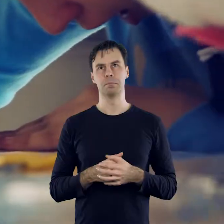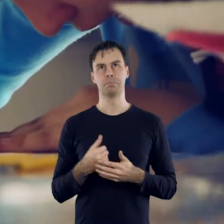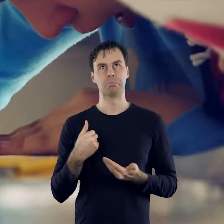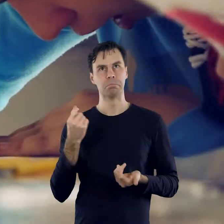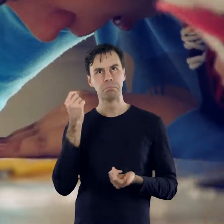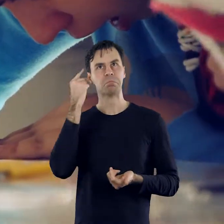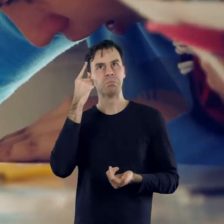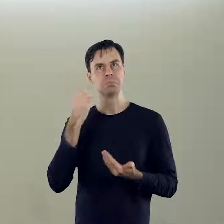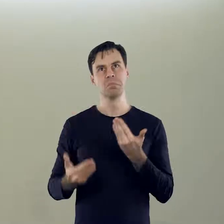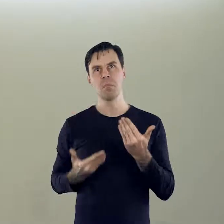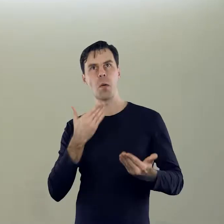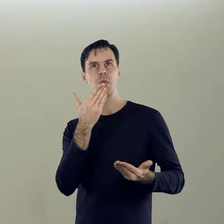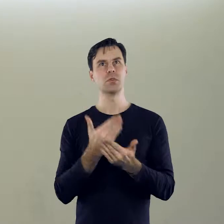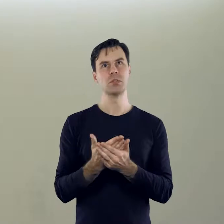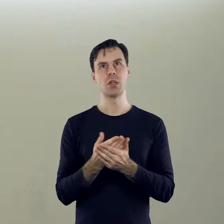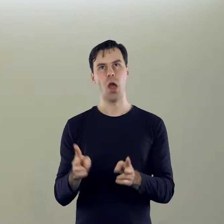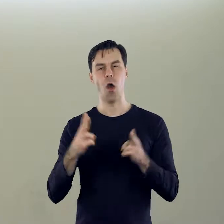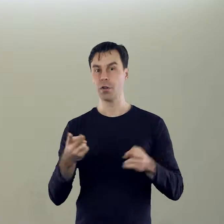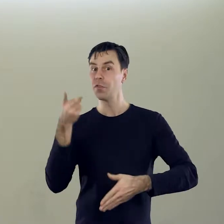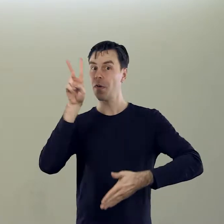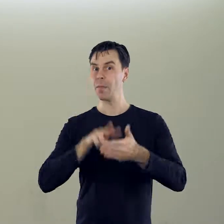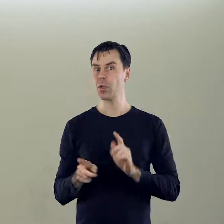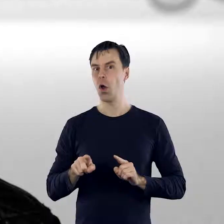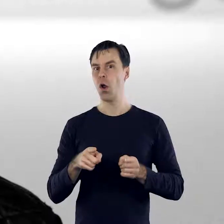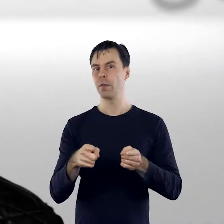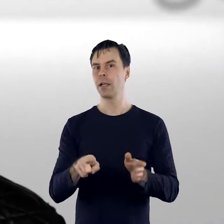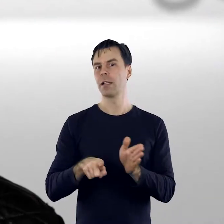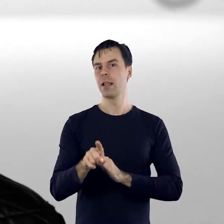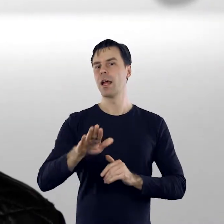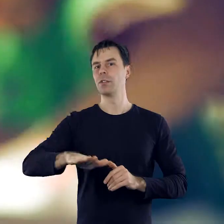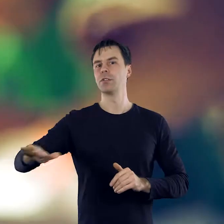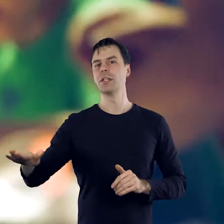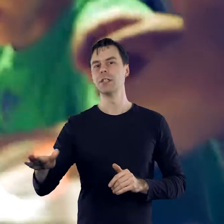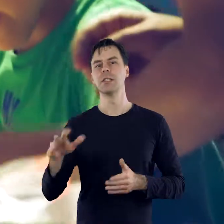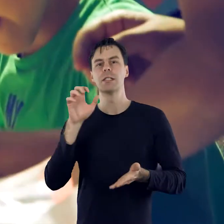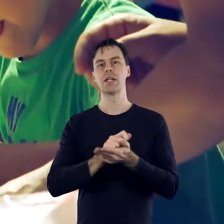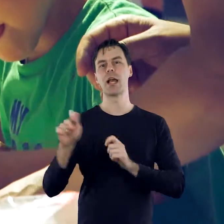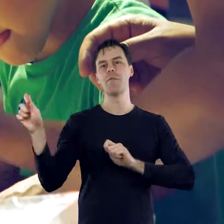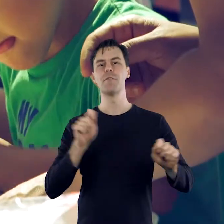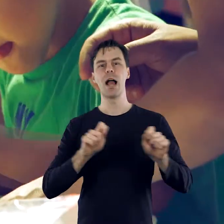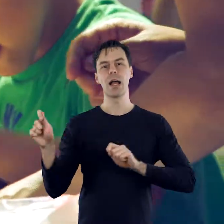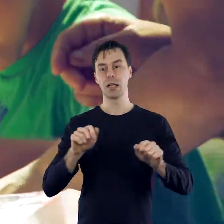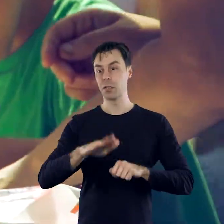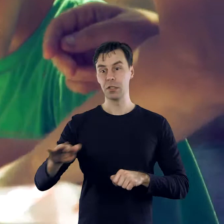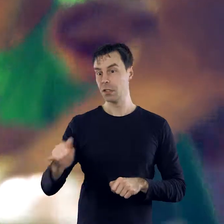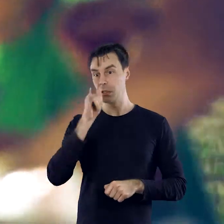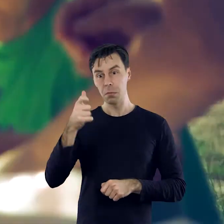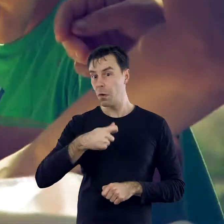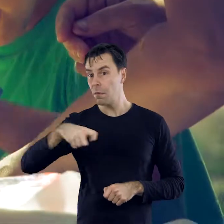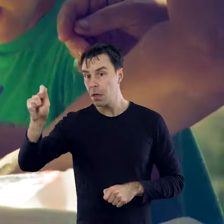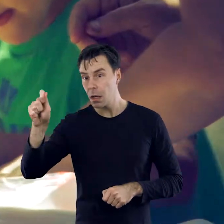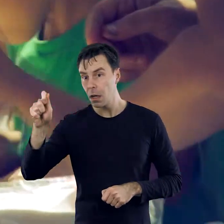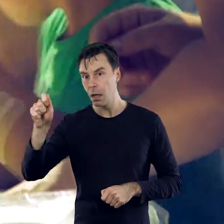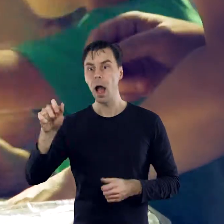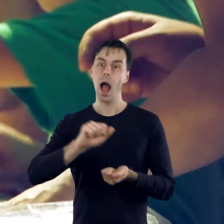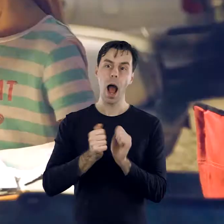Pojawiła się propozycja przez 2 miesiące organizowania zajęć wakacyjnych dla tych dzieciaków, które stąd nie wyjeżdżają